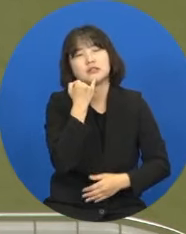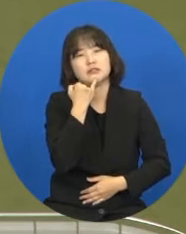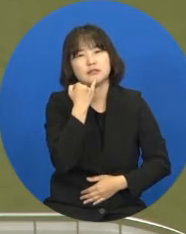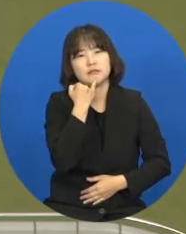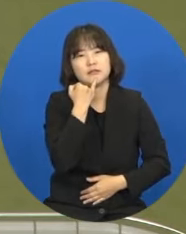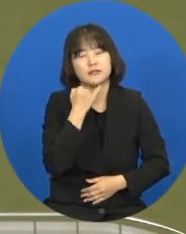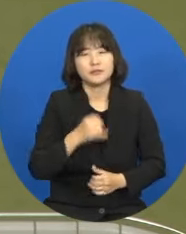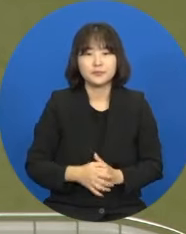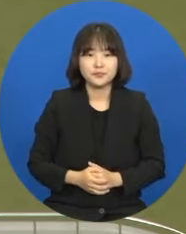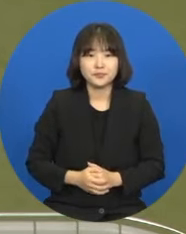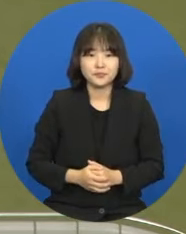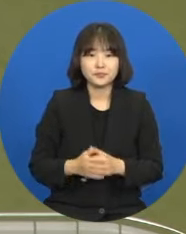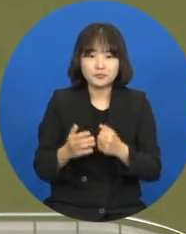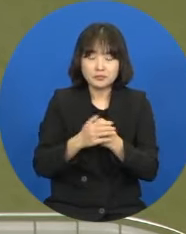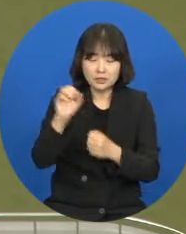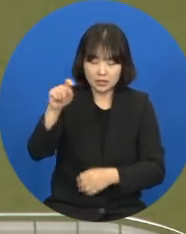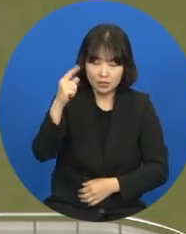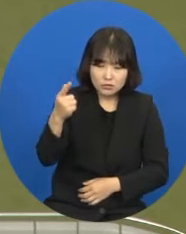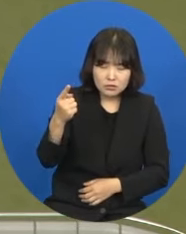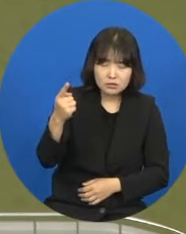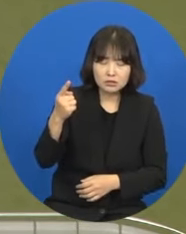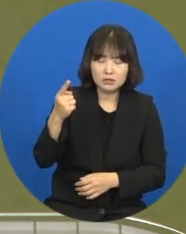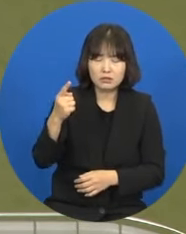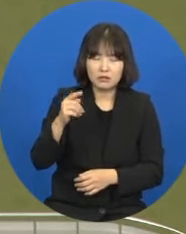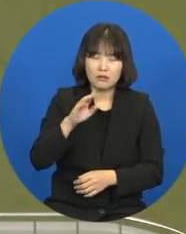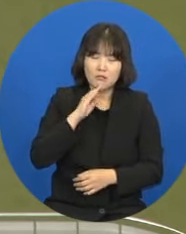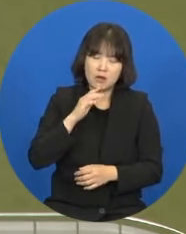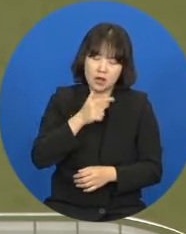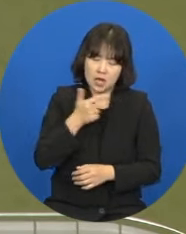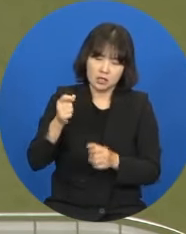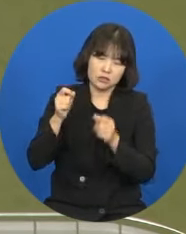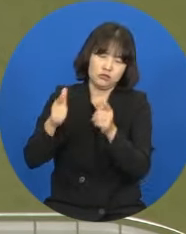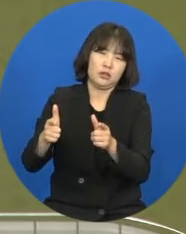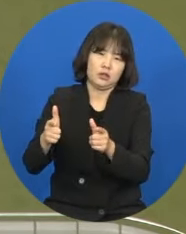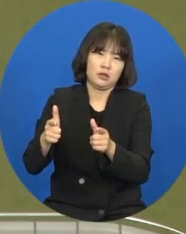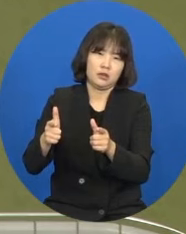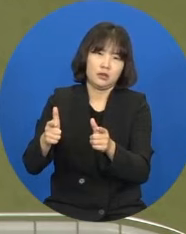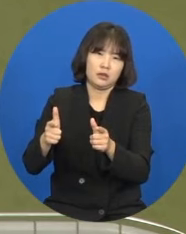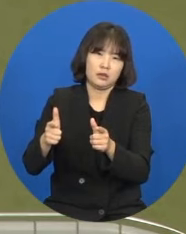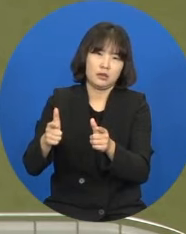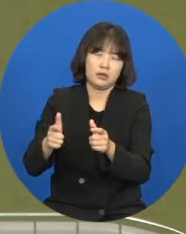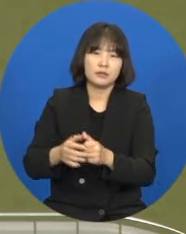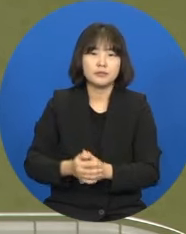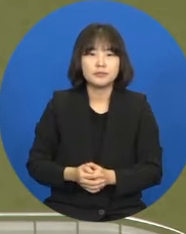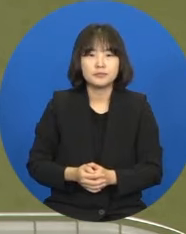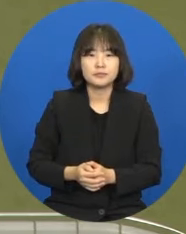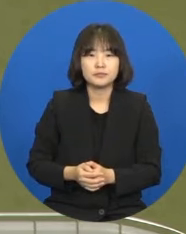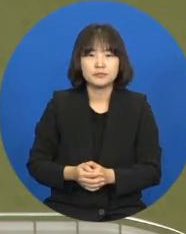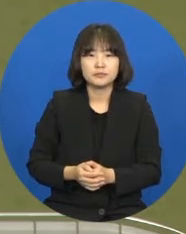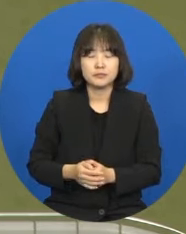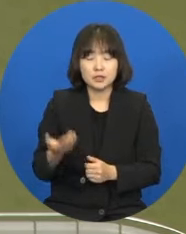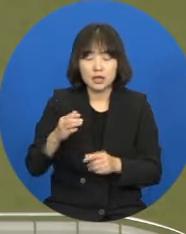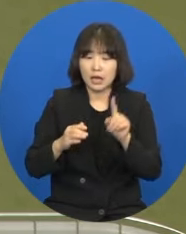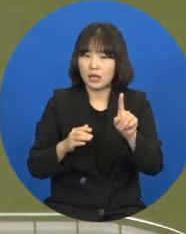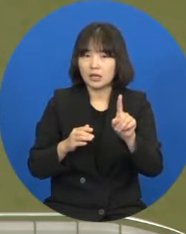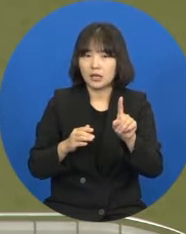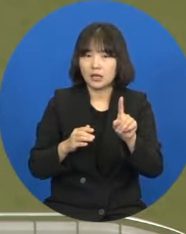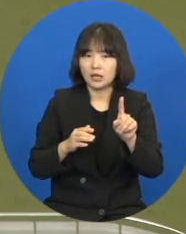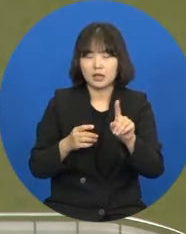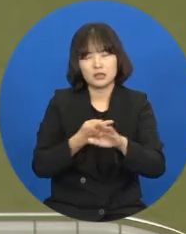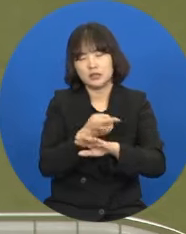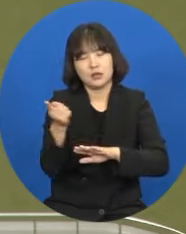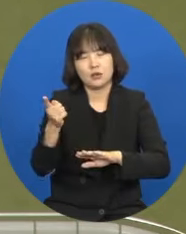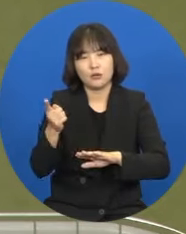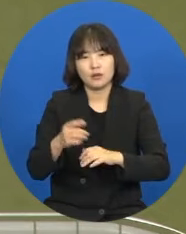이것은 다윗에게는 엄청난 기회로 보이는 거예요 단 하나를 제외하고 자 이제 이것이